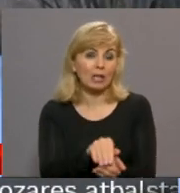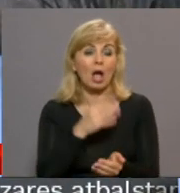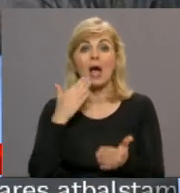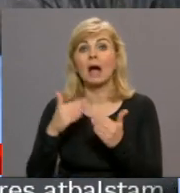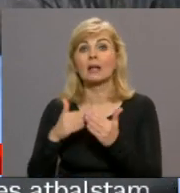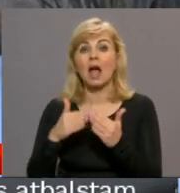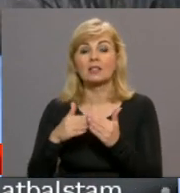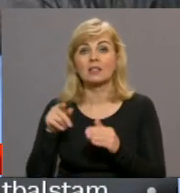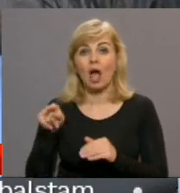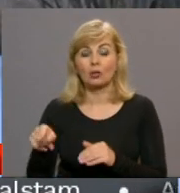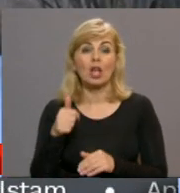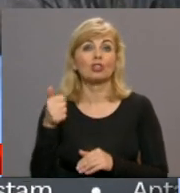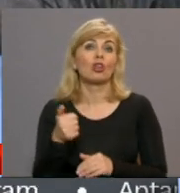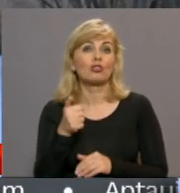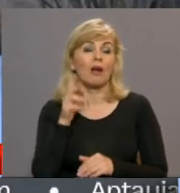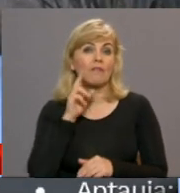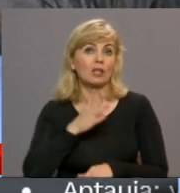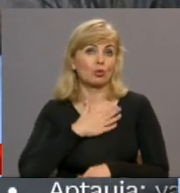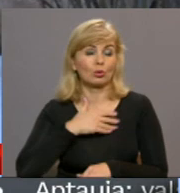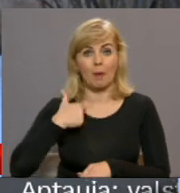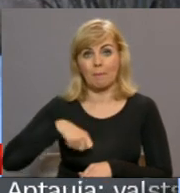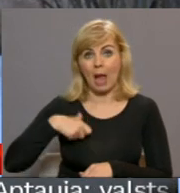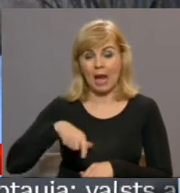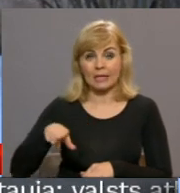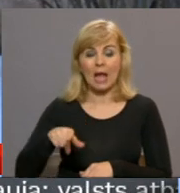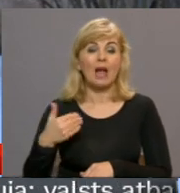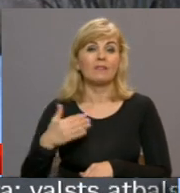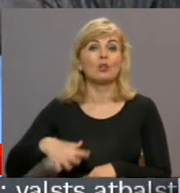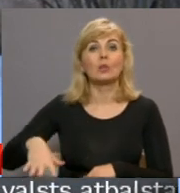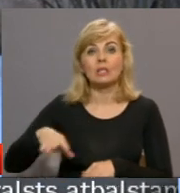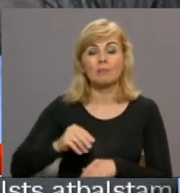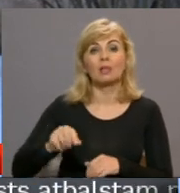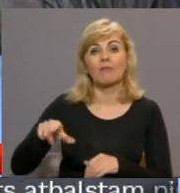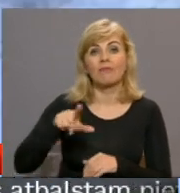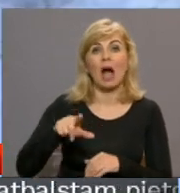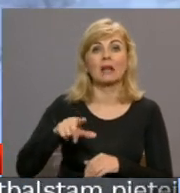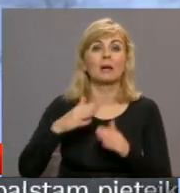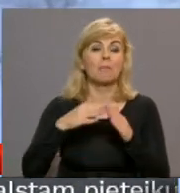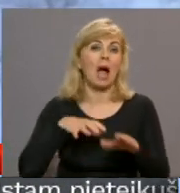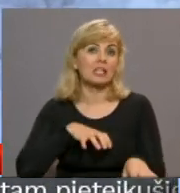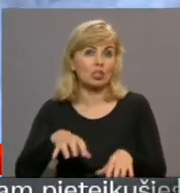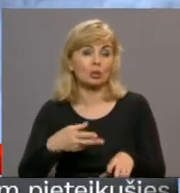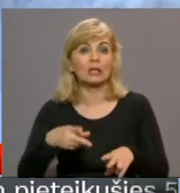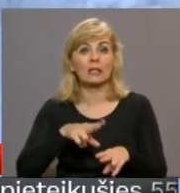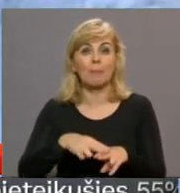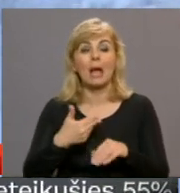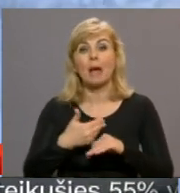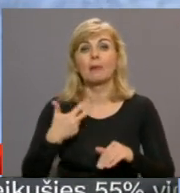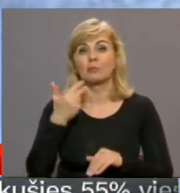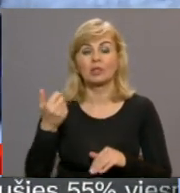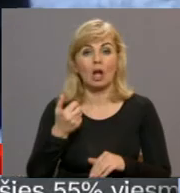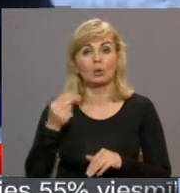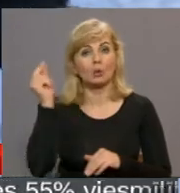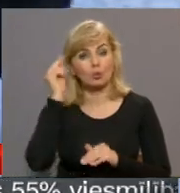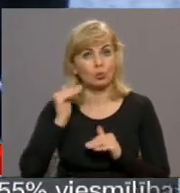Rēzekniete Laura uzsver, ka 6 gadus vecā suņu meitene Brenda viņu ģimenē ir kas vairāk par mājdzīvnieku. Tieši tāpēc pirms 3 gadiem